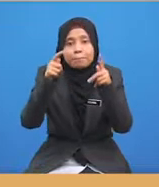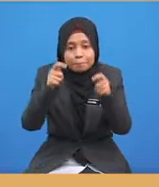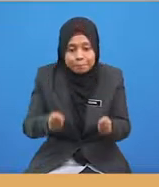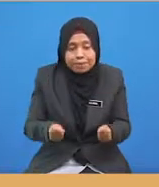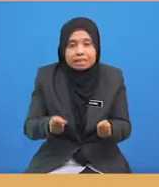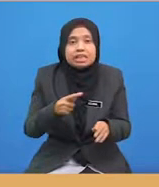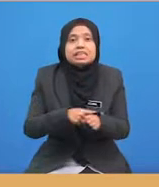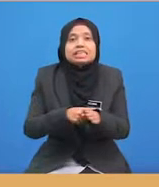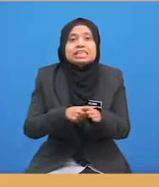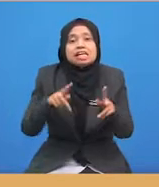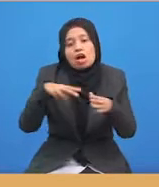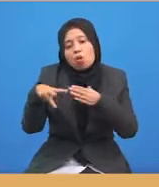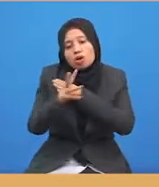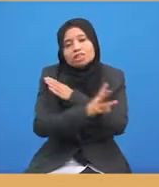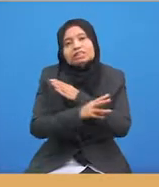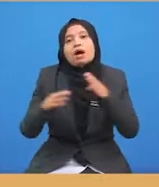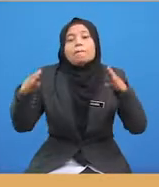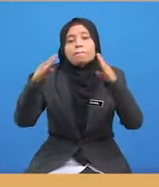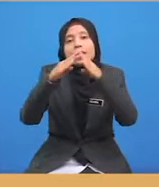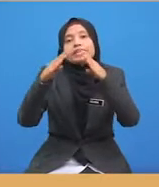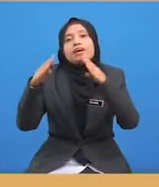kawasan perbandaran.